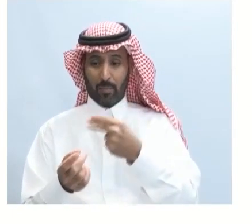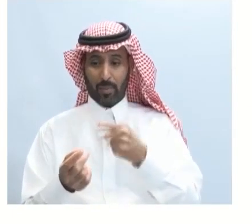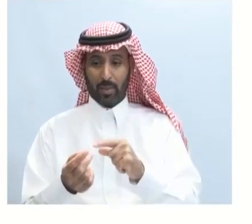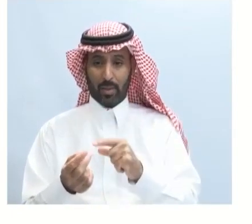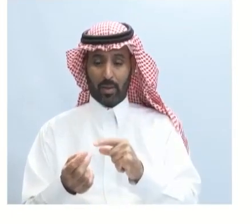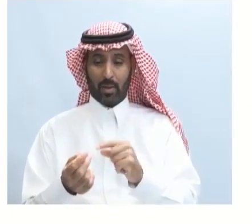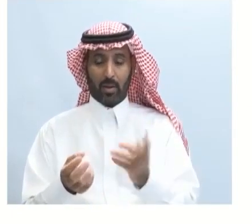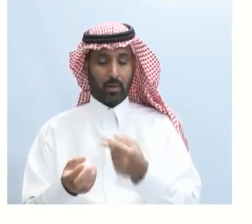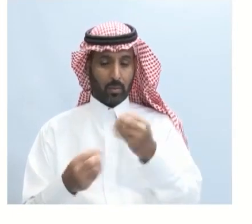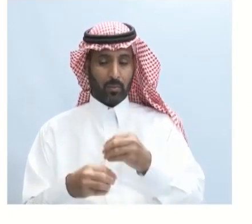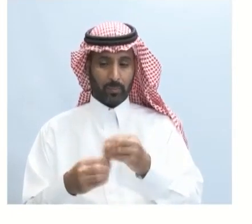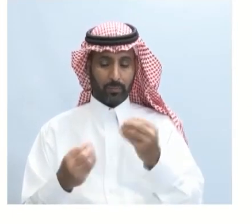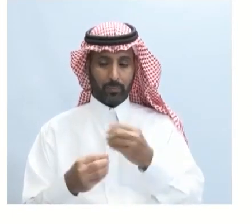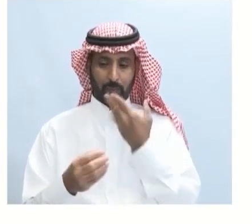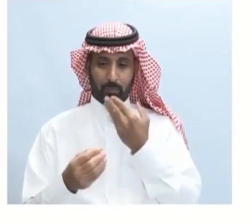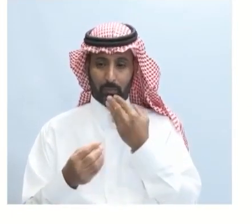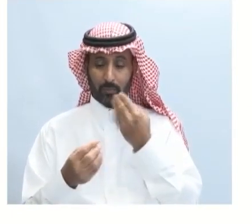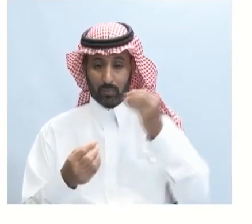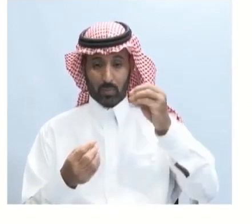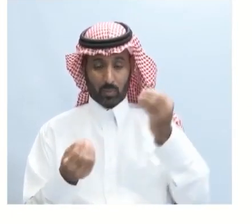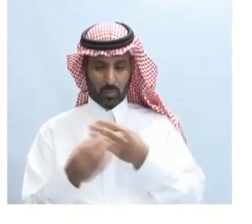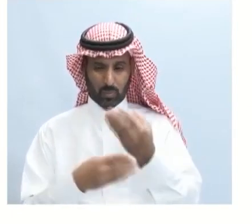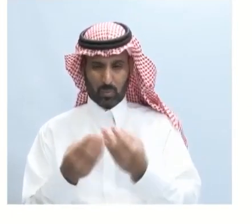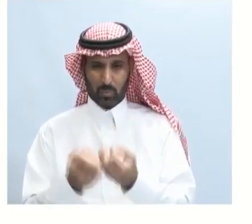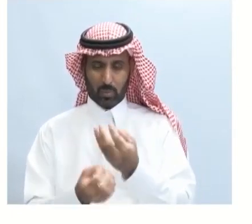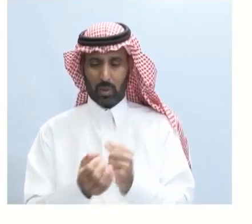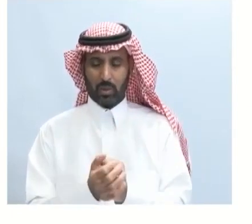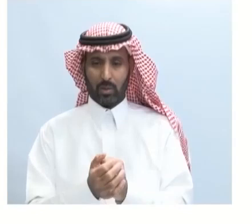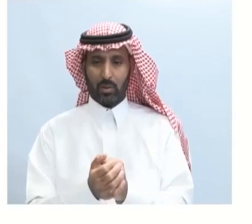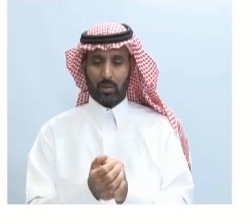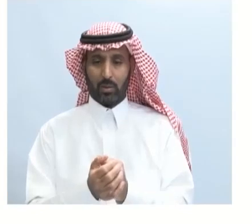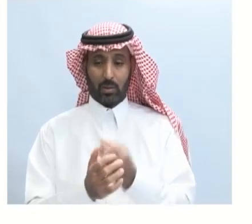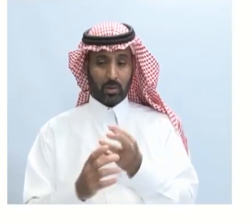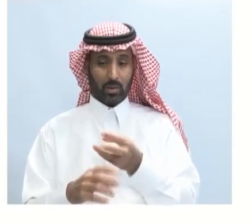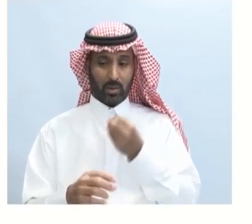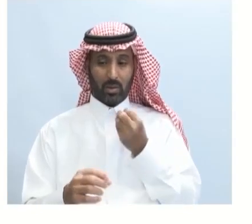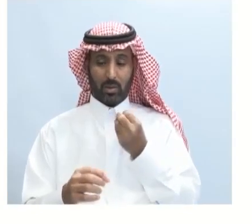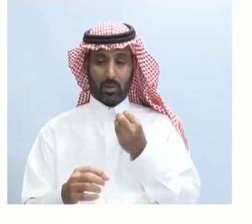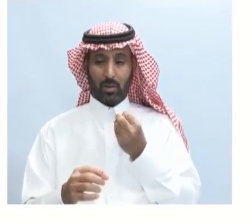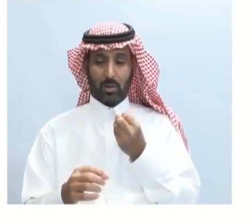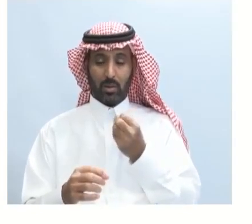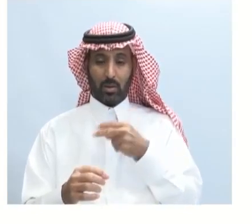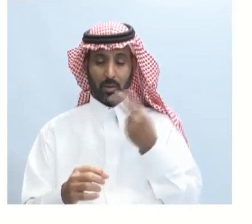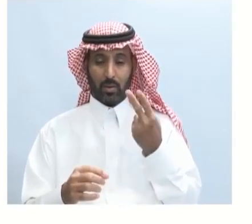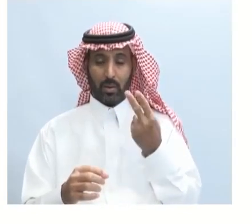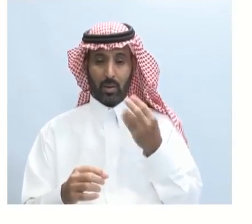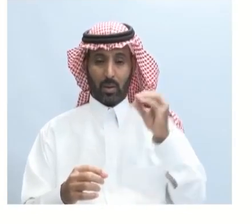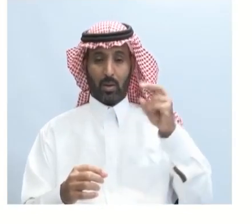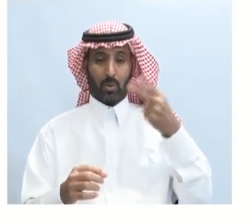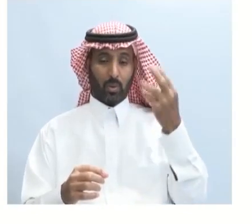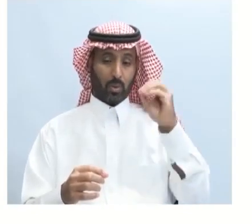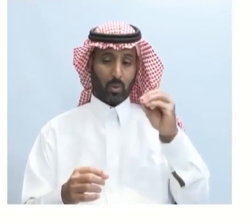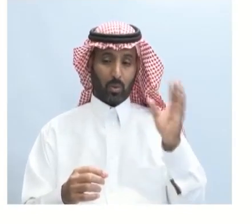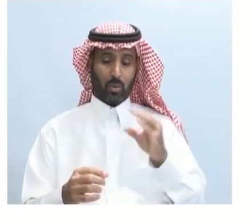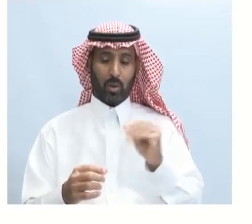والمطلوب وجود كميه كافيه من الاكسجين حتى يتم ما هي النواتج في هذا التفاعل النواتج هو ثاني اكسيد